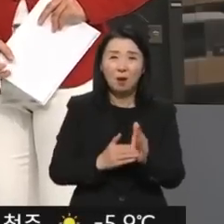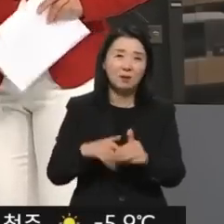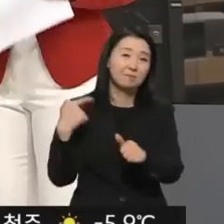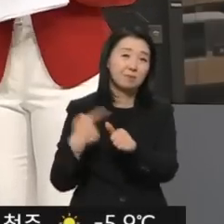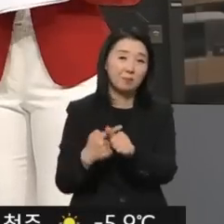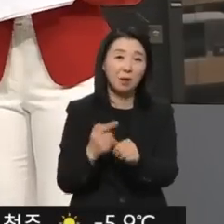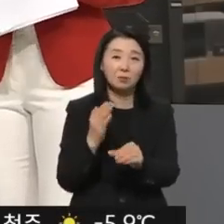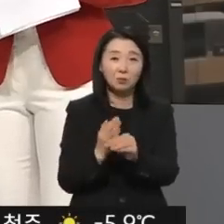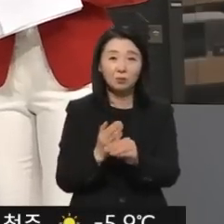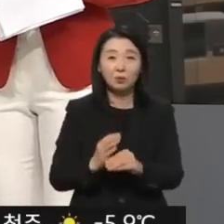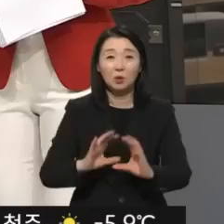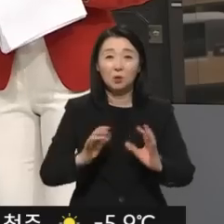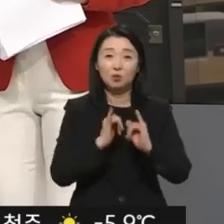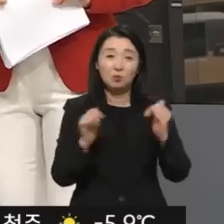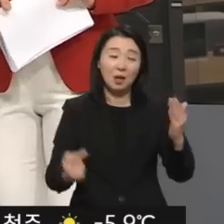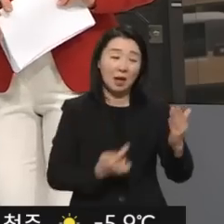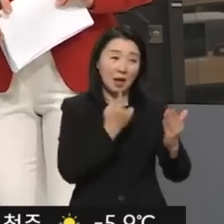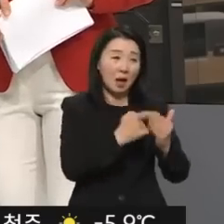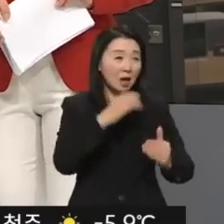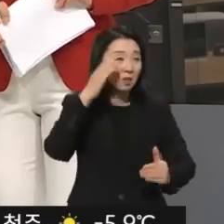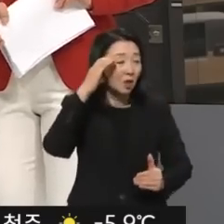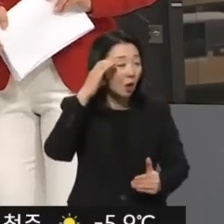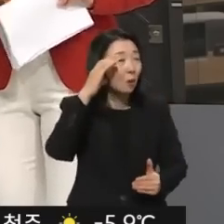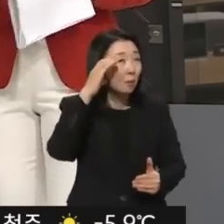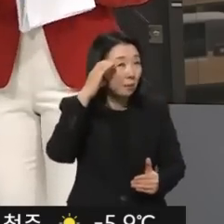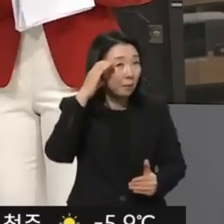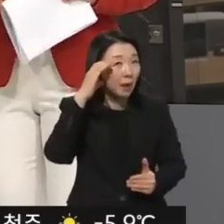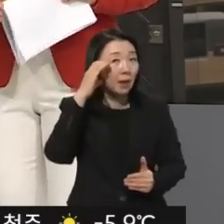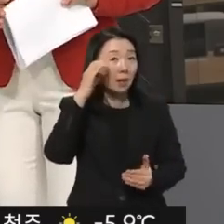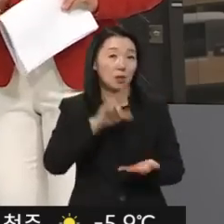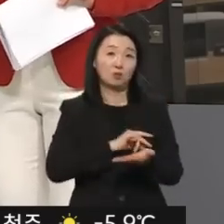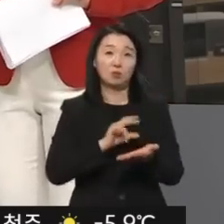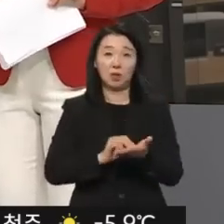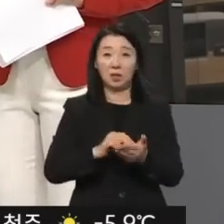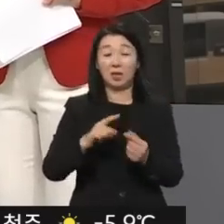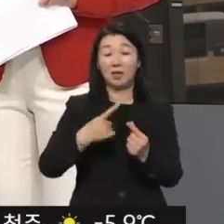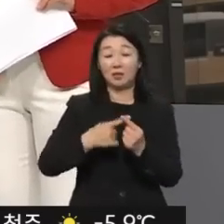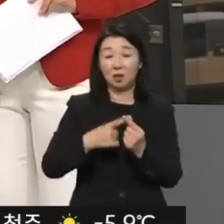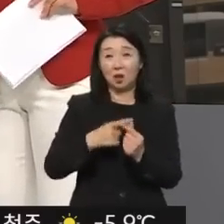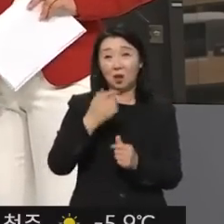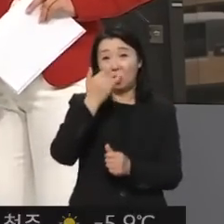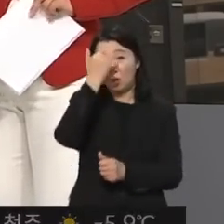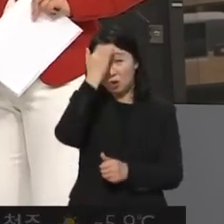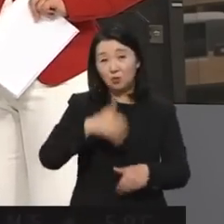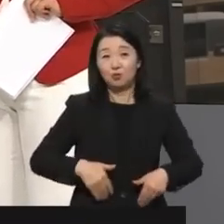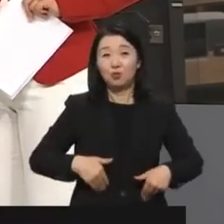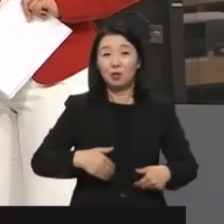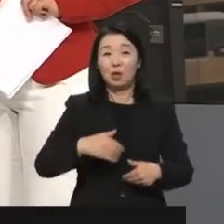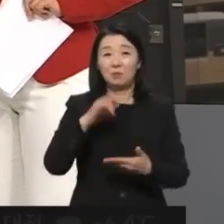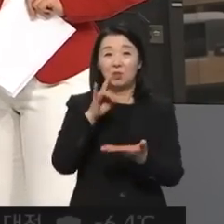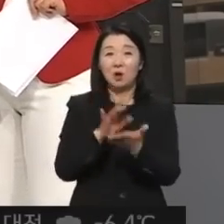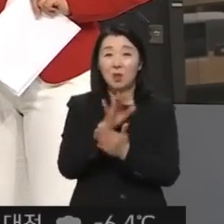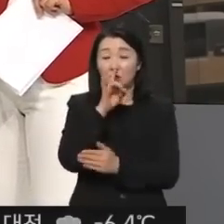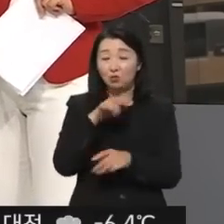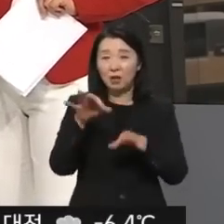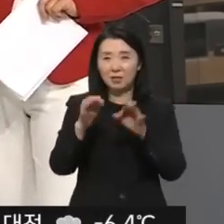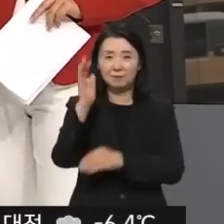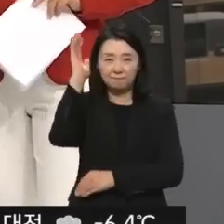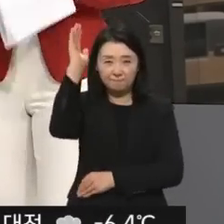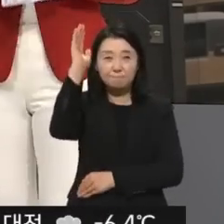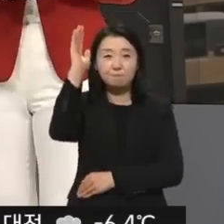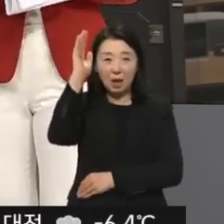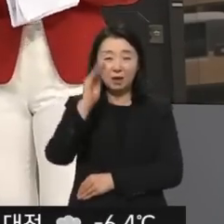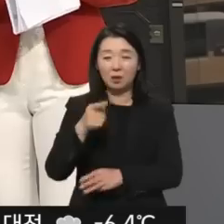모습이었습니다. 국민 속으로 경청 투어라는 제목으로 첫 일정 충남 천안중앙시장에서 이렇게 이야기를 한